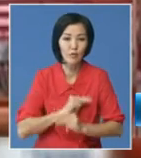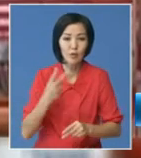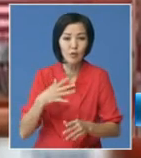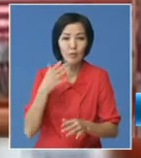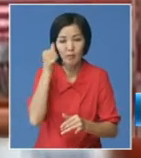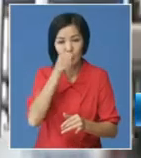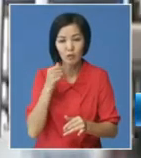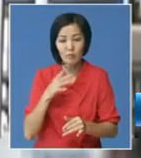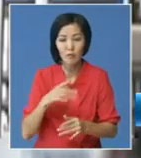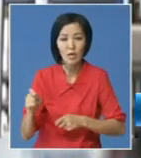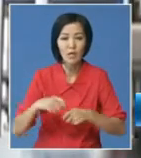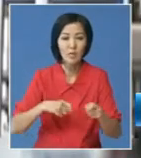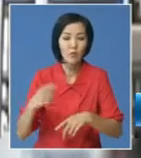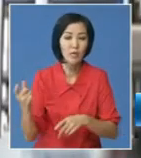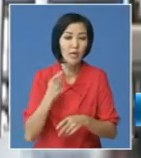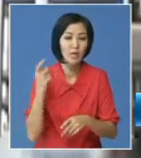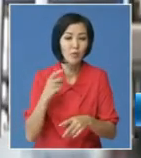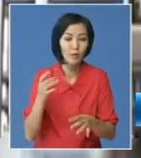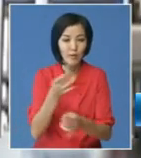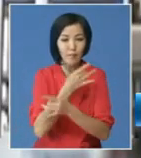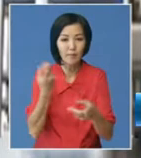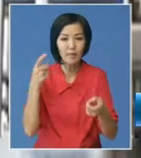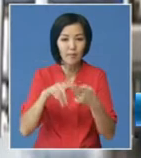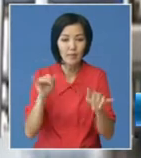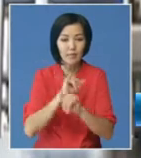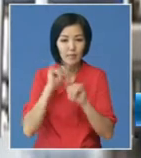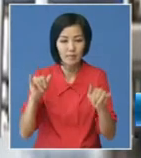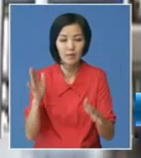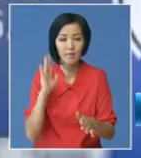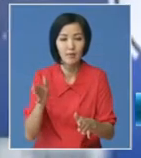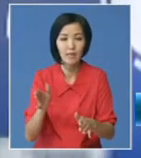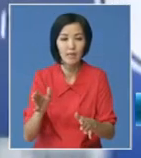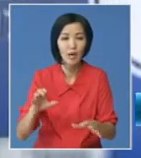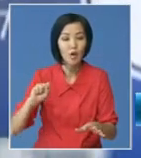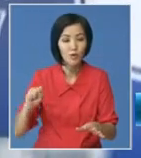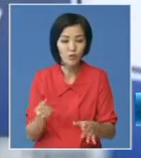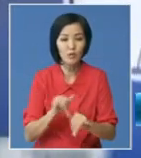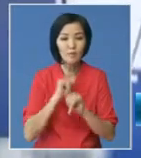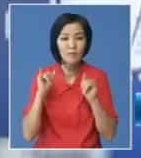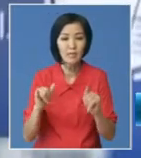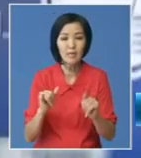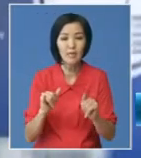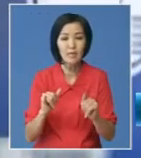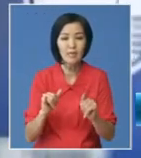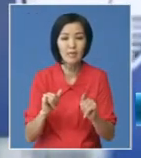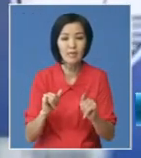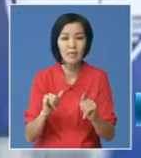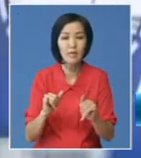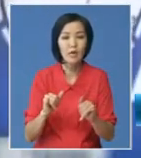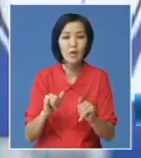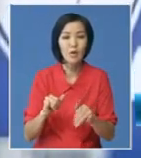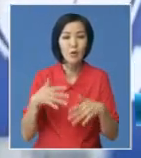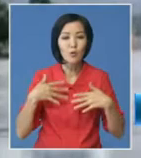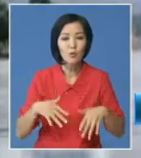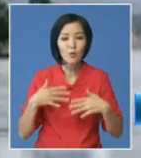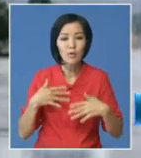қос мемлекет сауда-экономикалық мәдени байланысты арттыра бермек. Достығымызда нығая түсеттейді Грузияның Казахстандағы